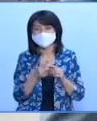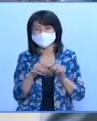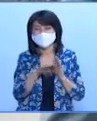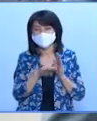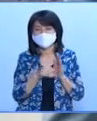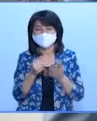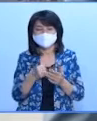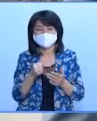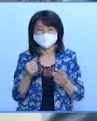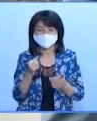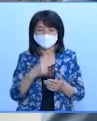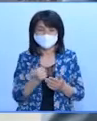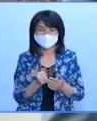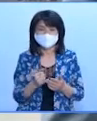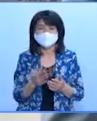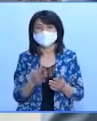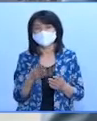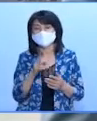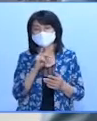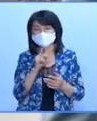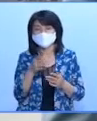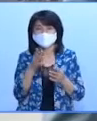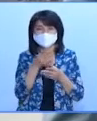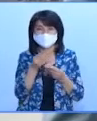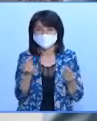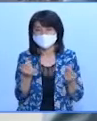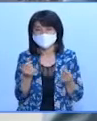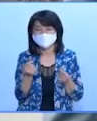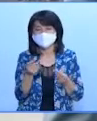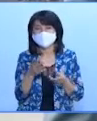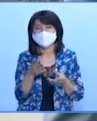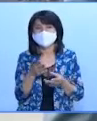они не повлияют на подтопление населенных пунктов Павлодарской области.